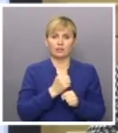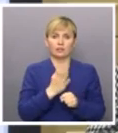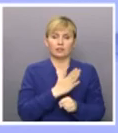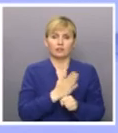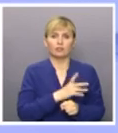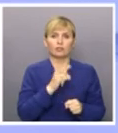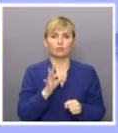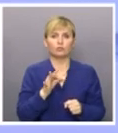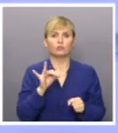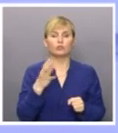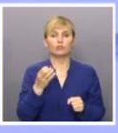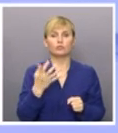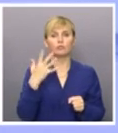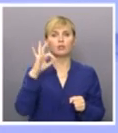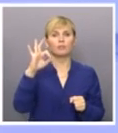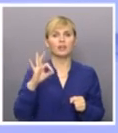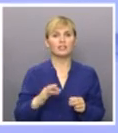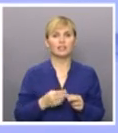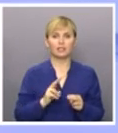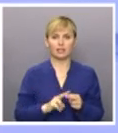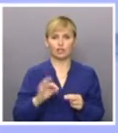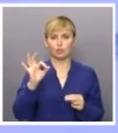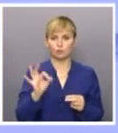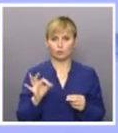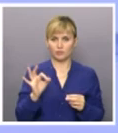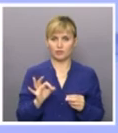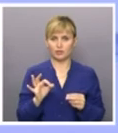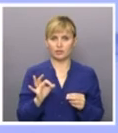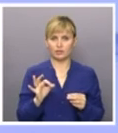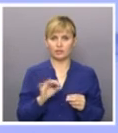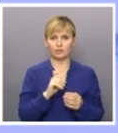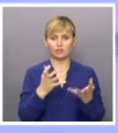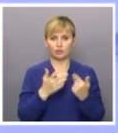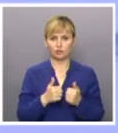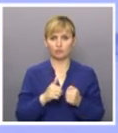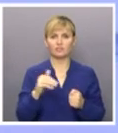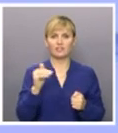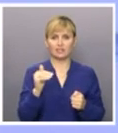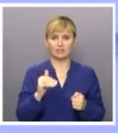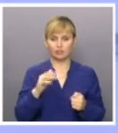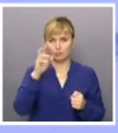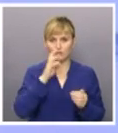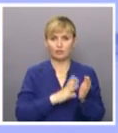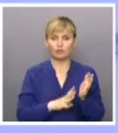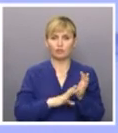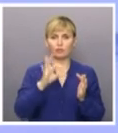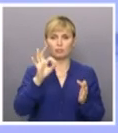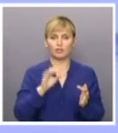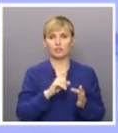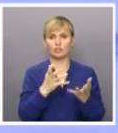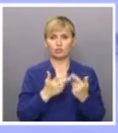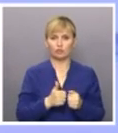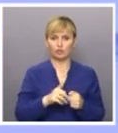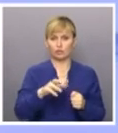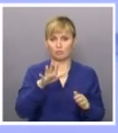Причем там так. 5% это субсидии идут за счет средств федерального бюджета, 90% за счет средств